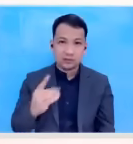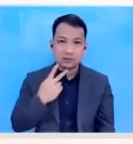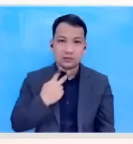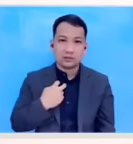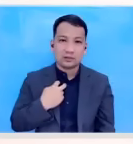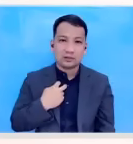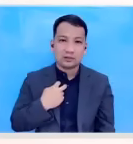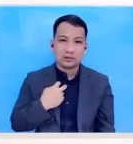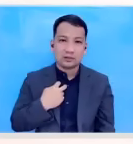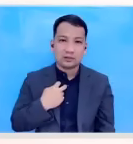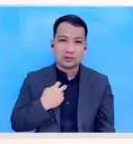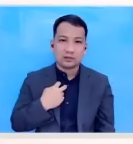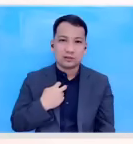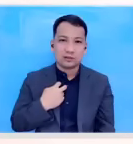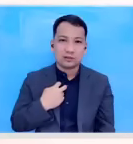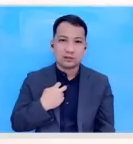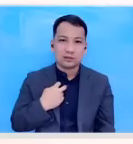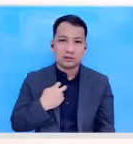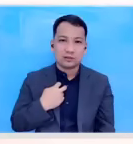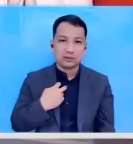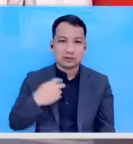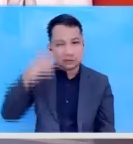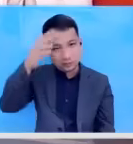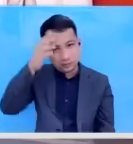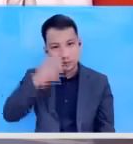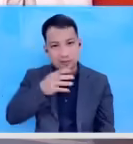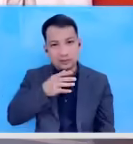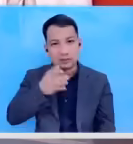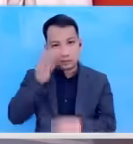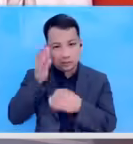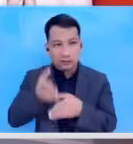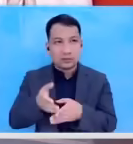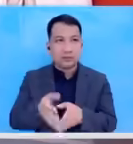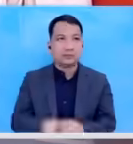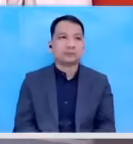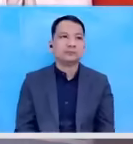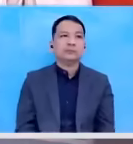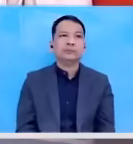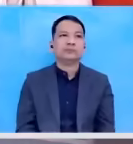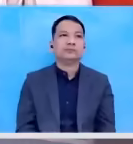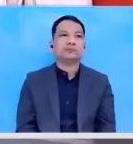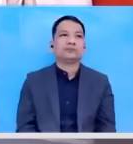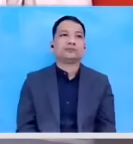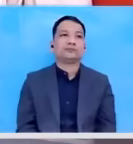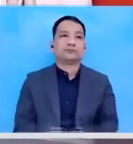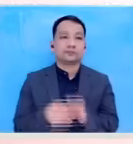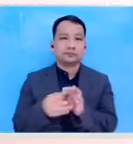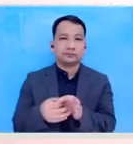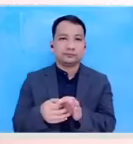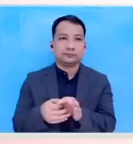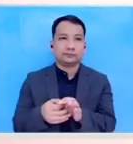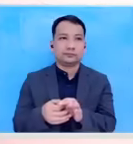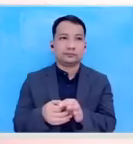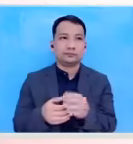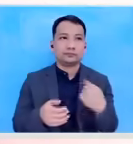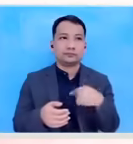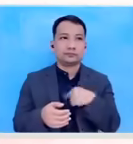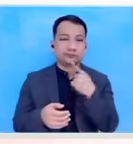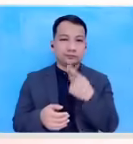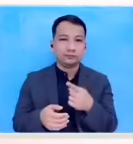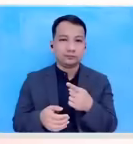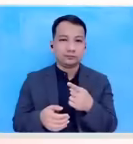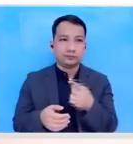radiation therapy. To treatment. Cure it. Tapos, after, I got pregnant. So, maraming mga pinagdaanan. Wow.